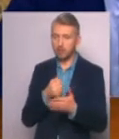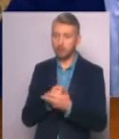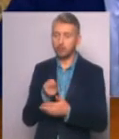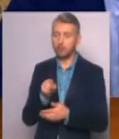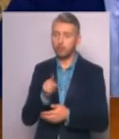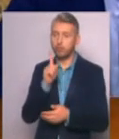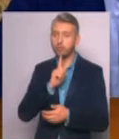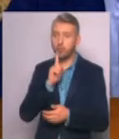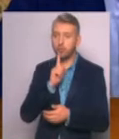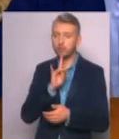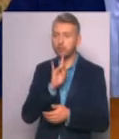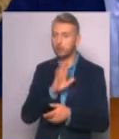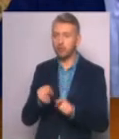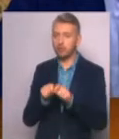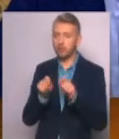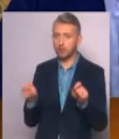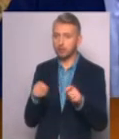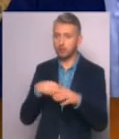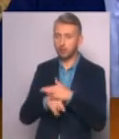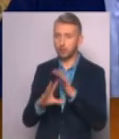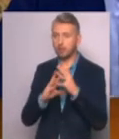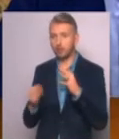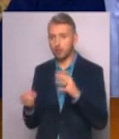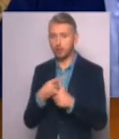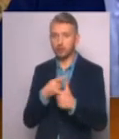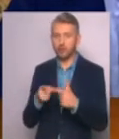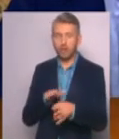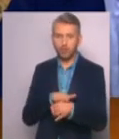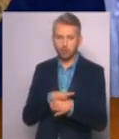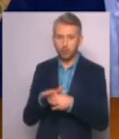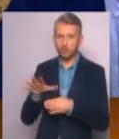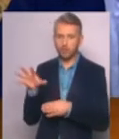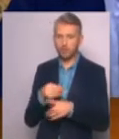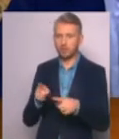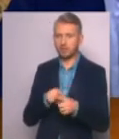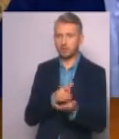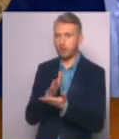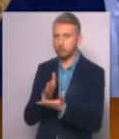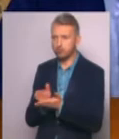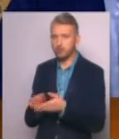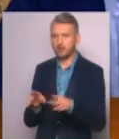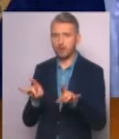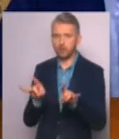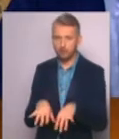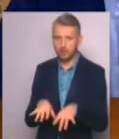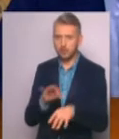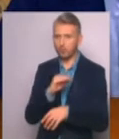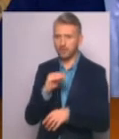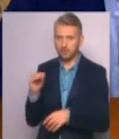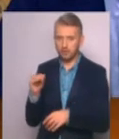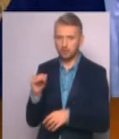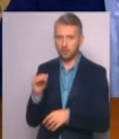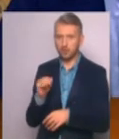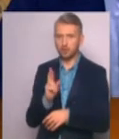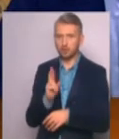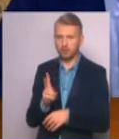моменту, поки, знову ж таки, не запуститься метро на Виноградар, чи повністю всі ці маршрути залишаться офіційно,